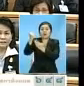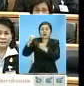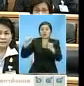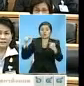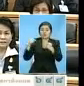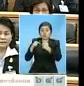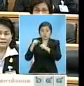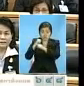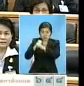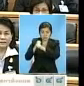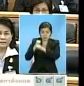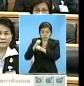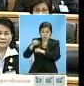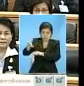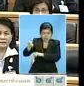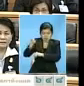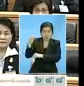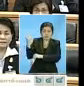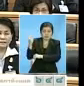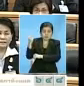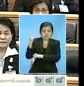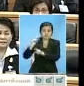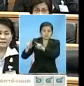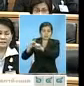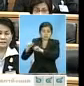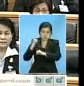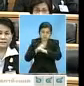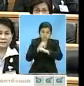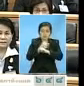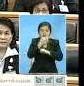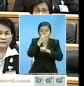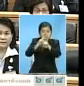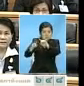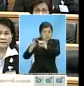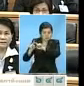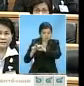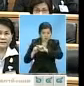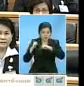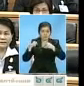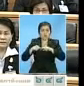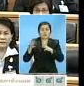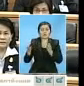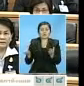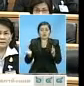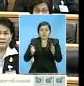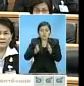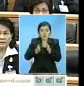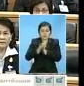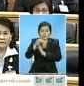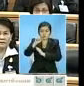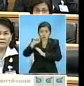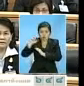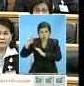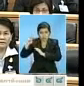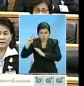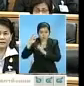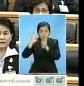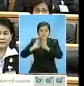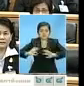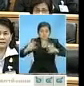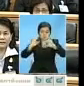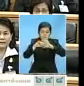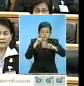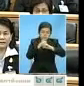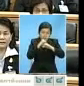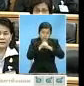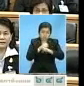วแทนในวุฒิสภาทำอย่างนี้ในทุกสาขาวิชาชีพเราก็จะได้องค์ประกอบของวุฒิสภาที่เป็นองค์ประกอบที่สามารถทำง